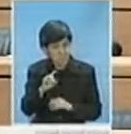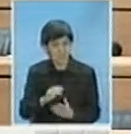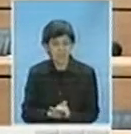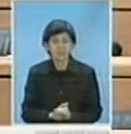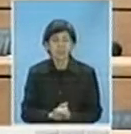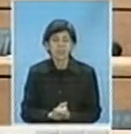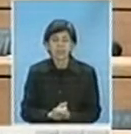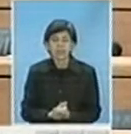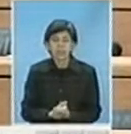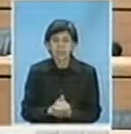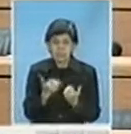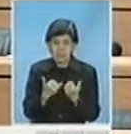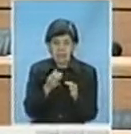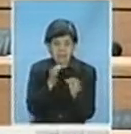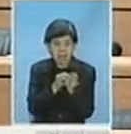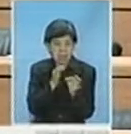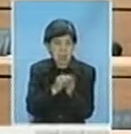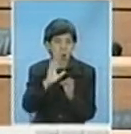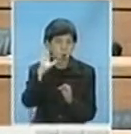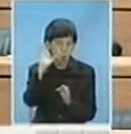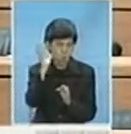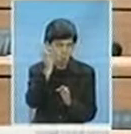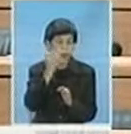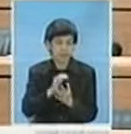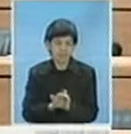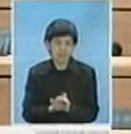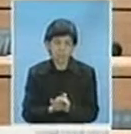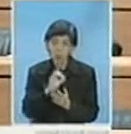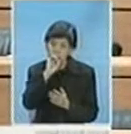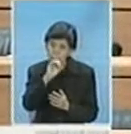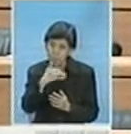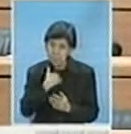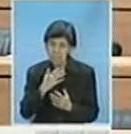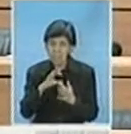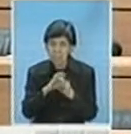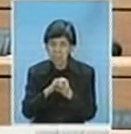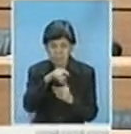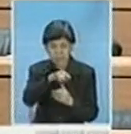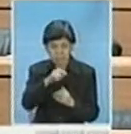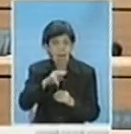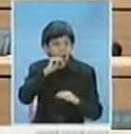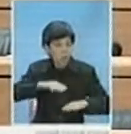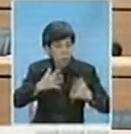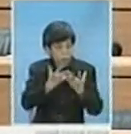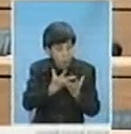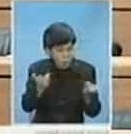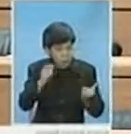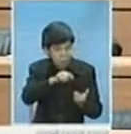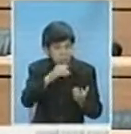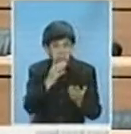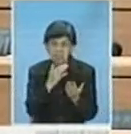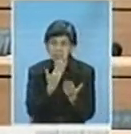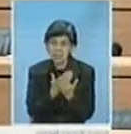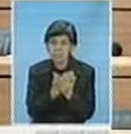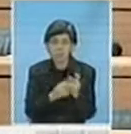แล้ววันนี้ธนาคารโลกได้ระบุไว้แล้วว่าการประเมินความเสียหายจากน้ำท่วมนั้น